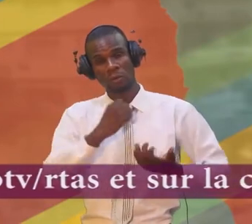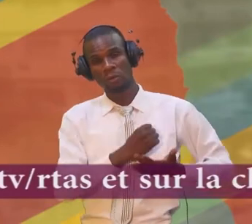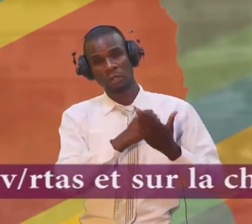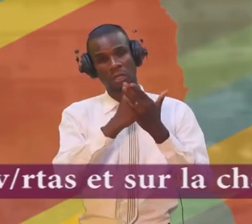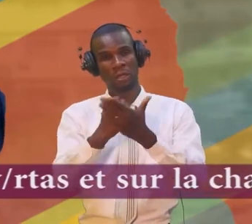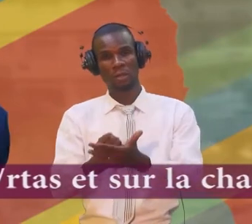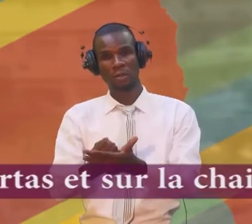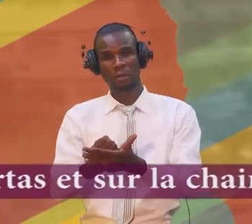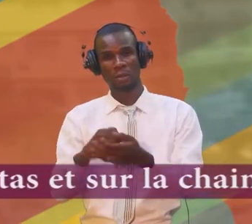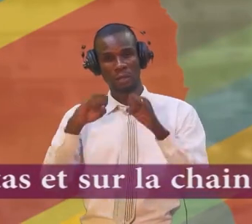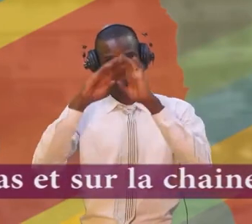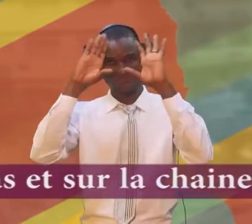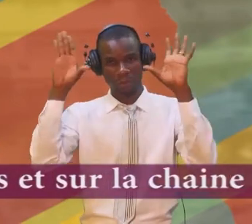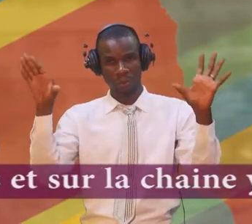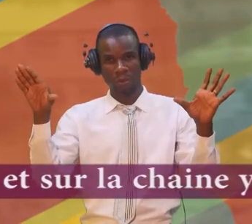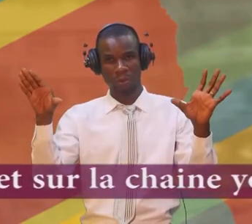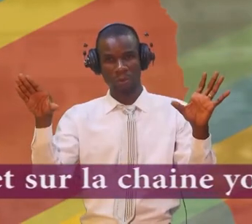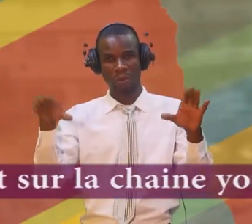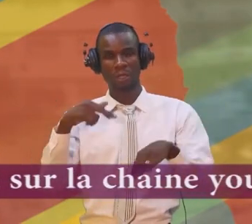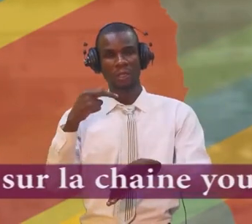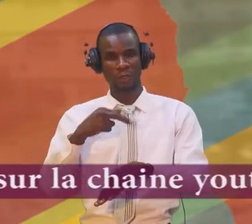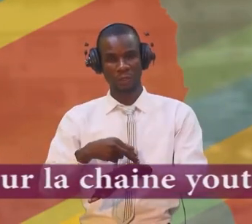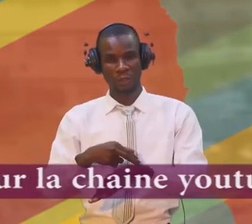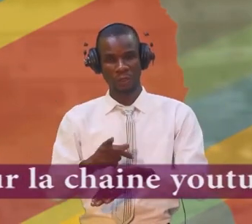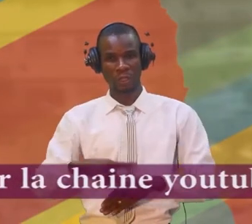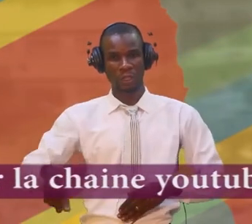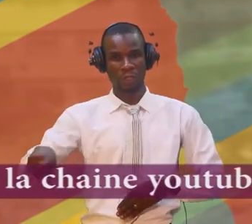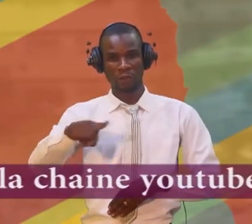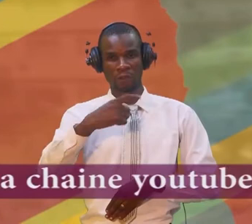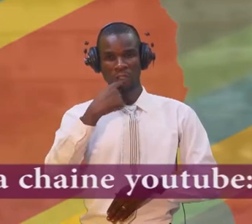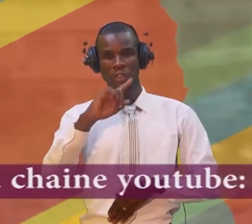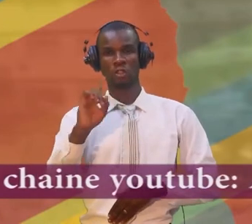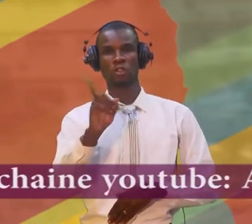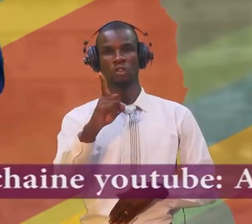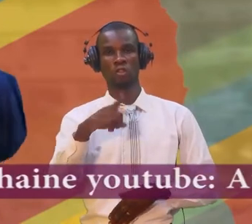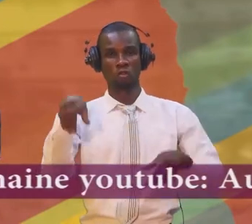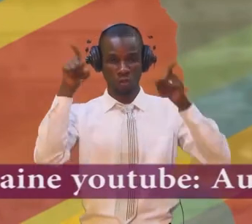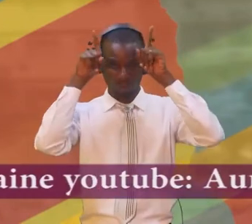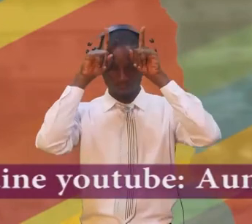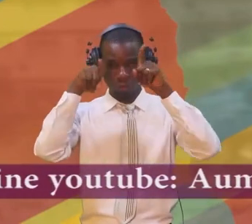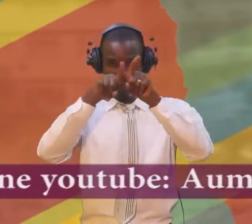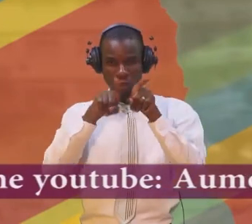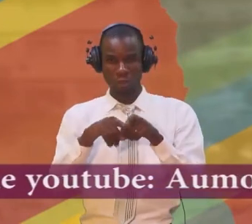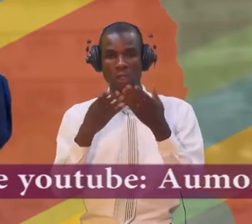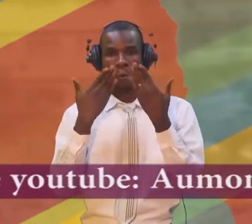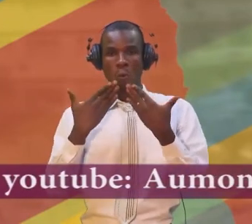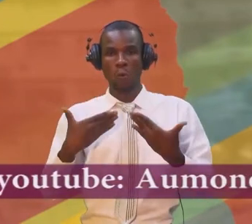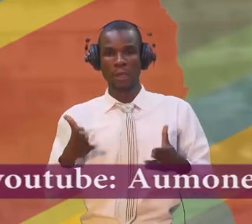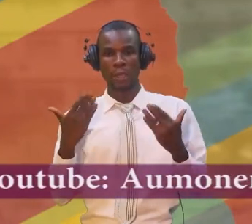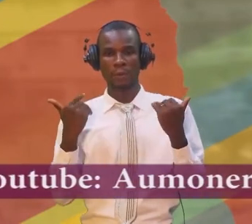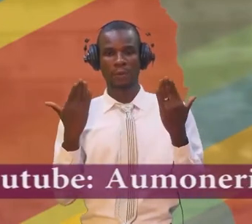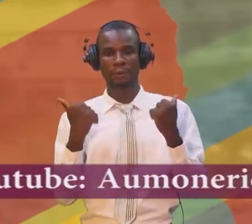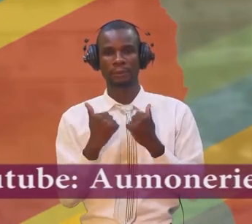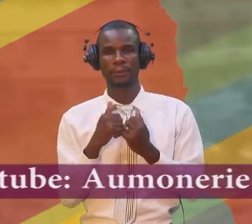mchungaji Alain Corali atupe nuru. Huu ndio wakati ya kuambia